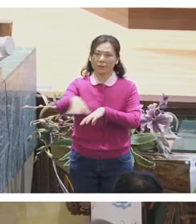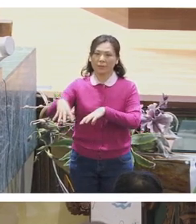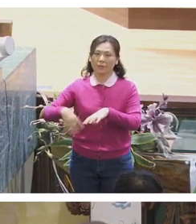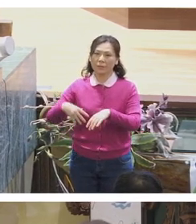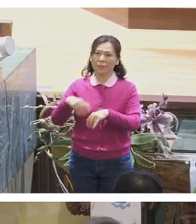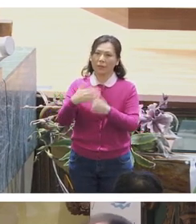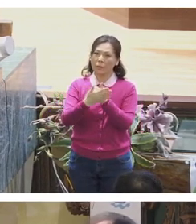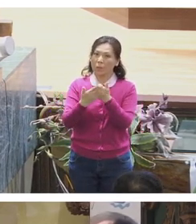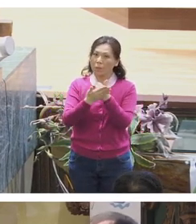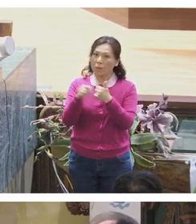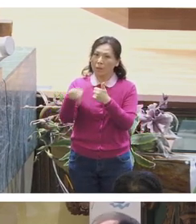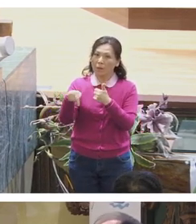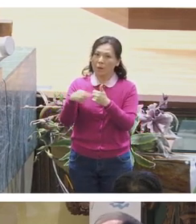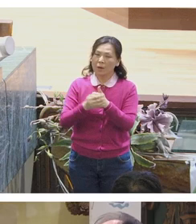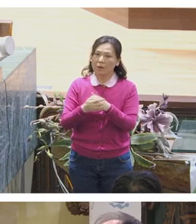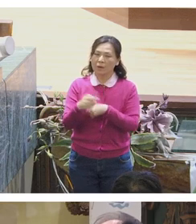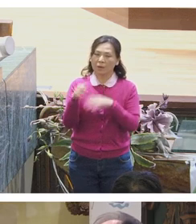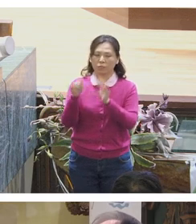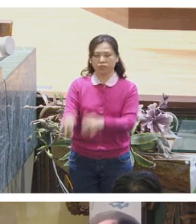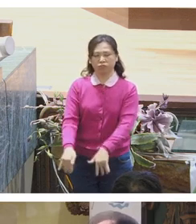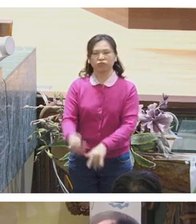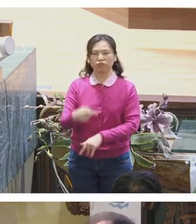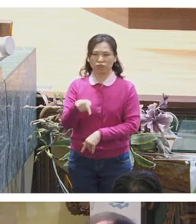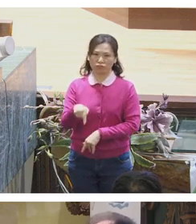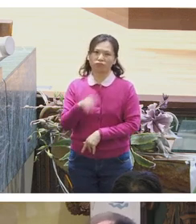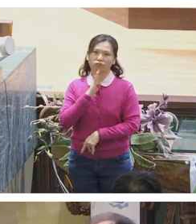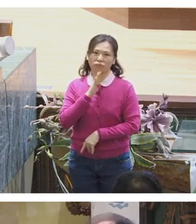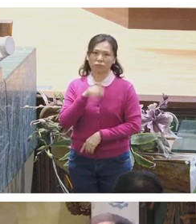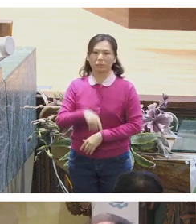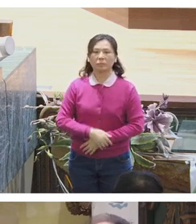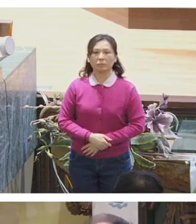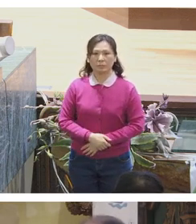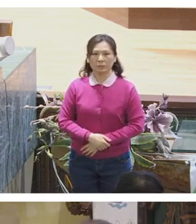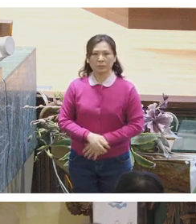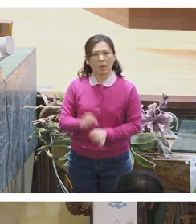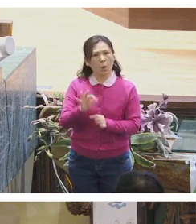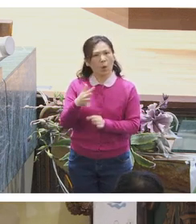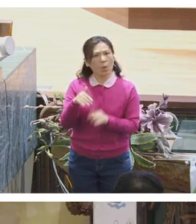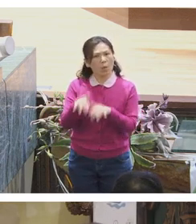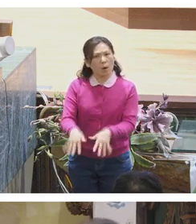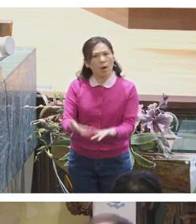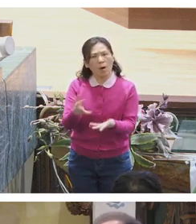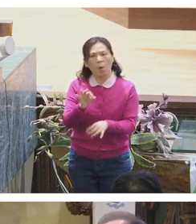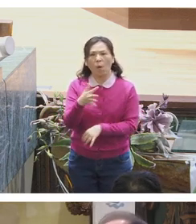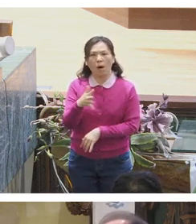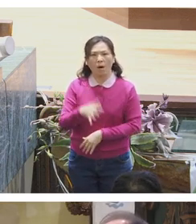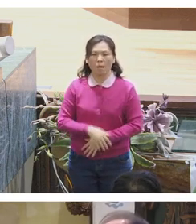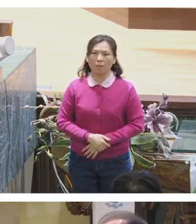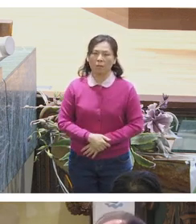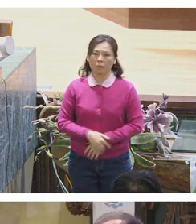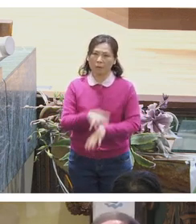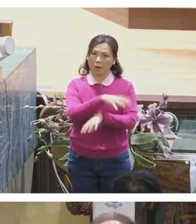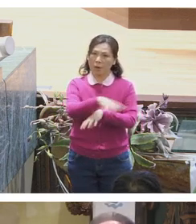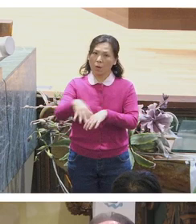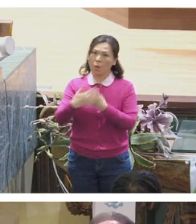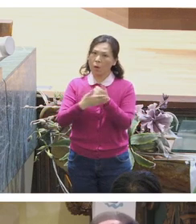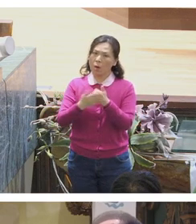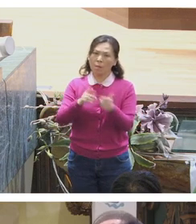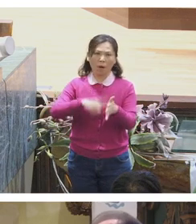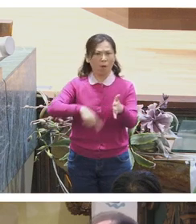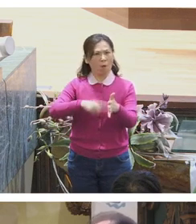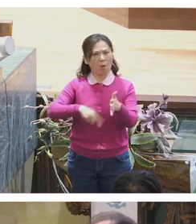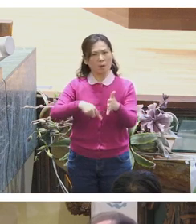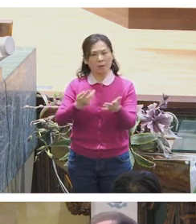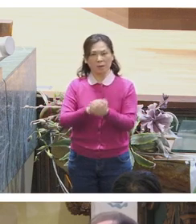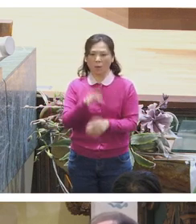环保方面是退步的，是退步的。为什么是退步？环保其实很简单，是结